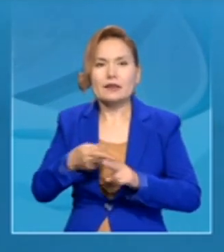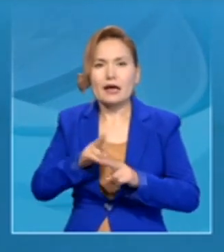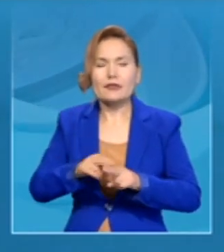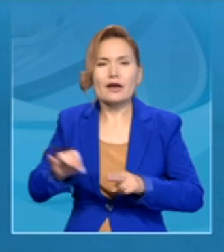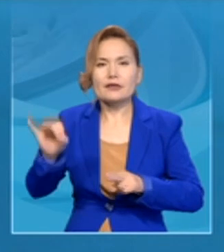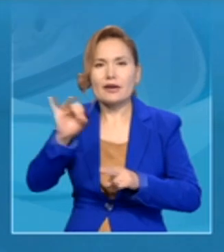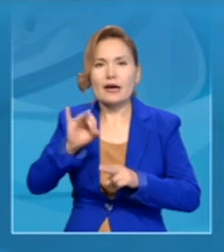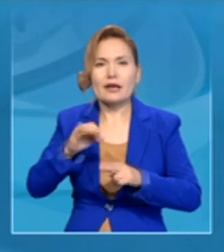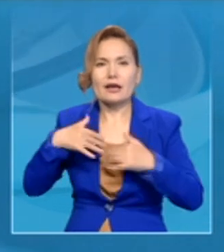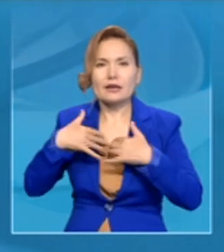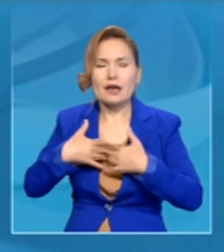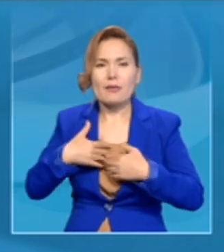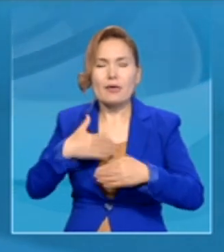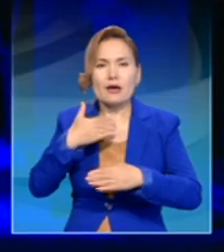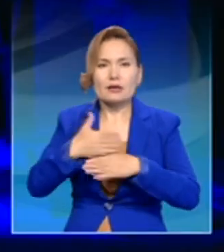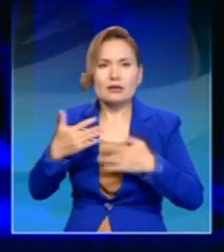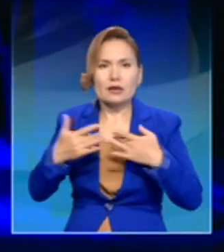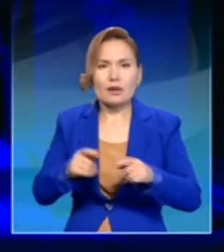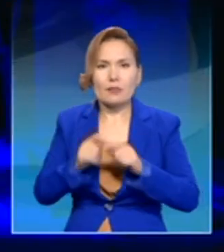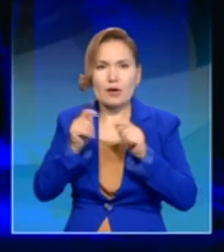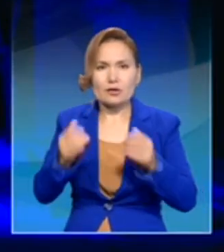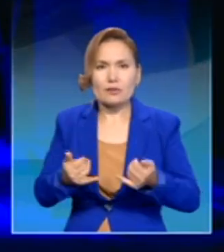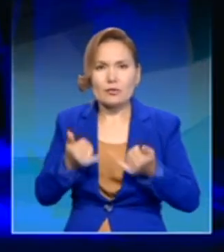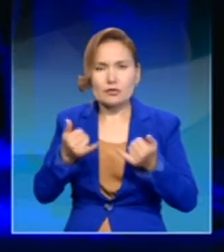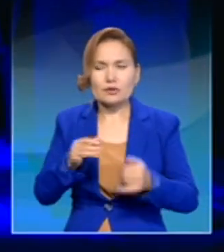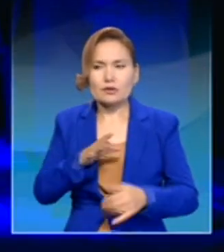драмасын көрерменге ұсынды.